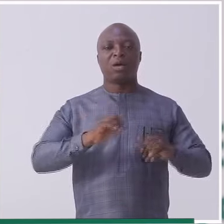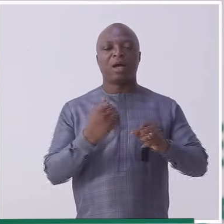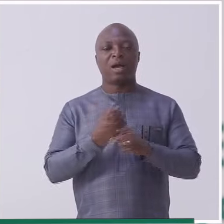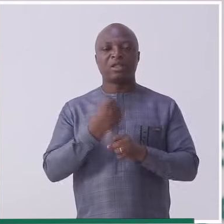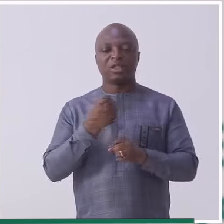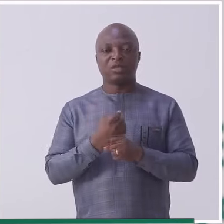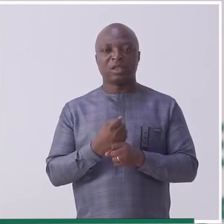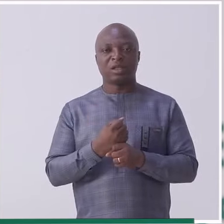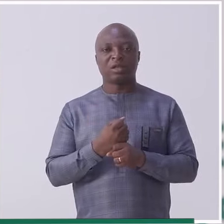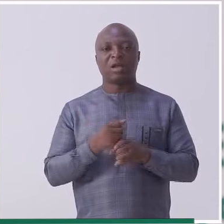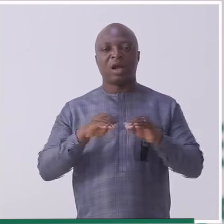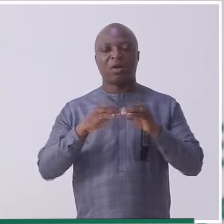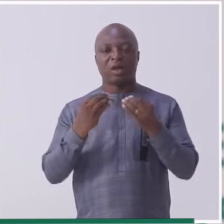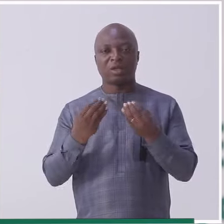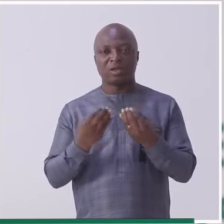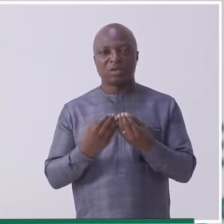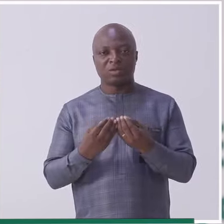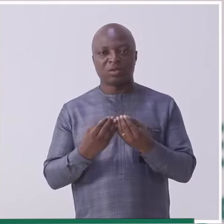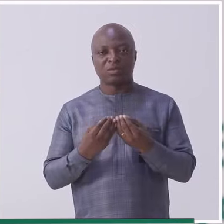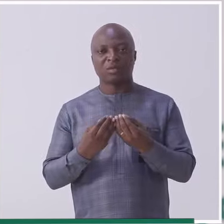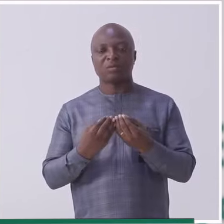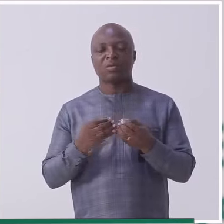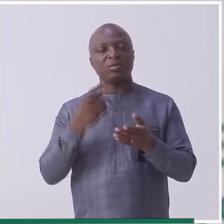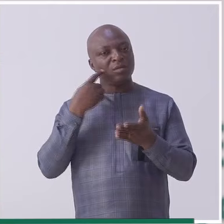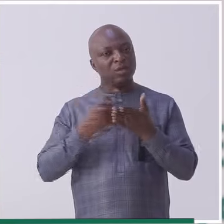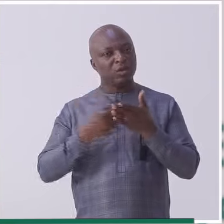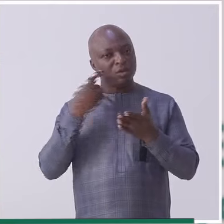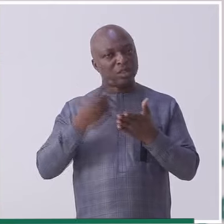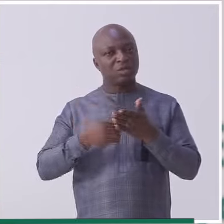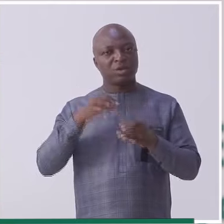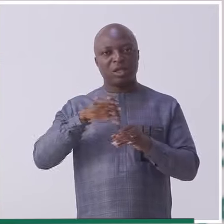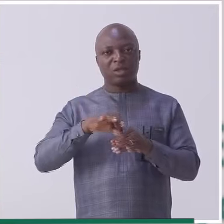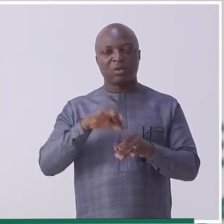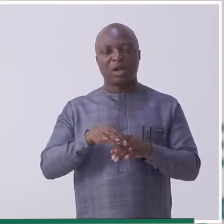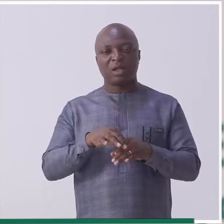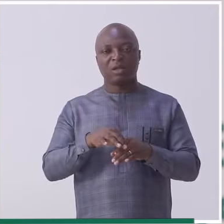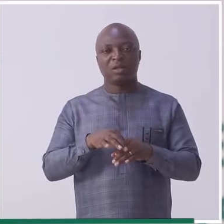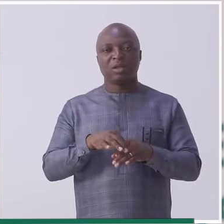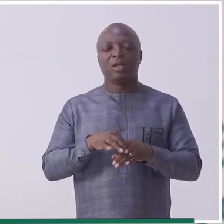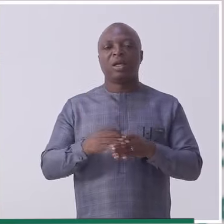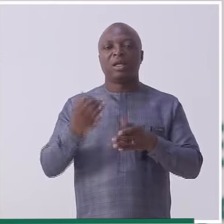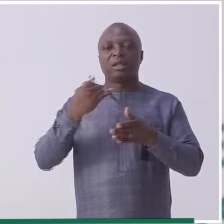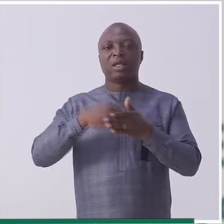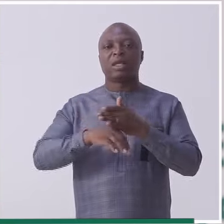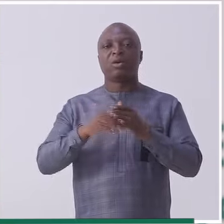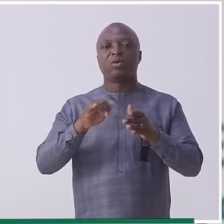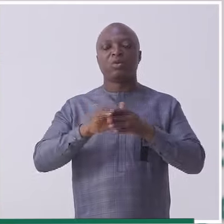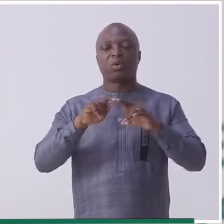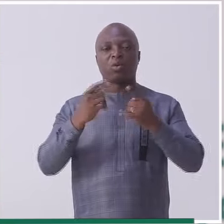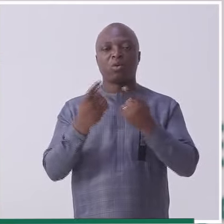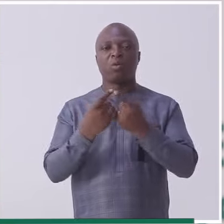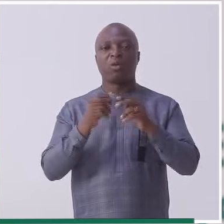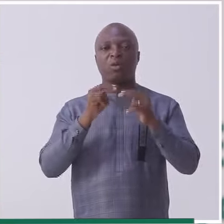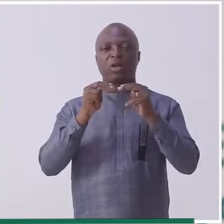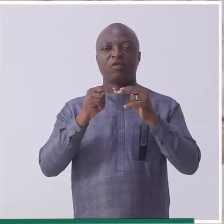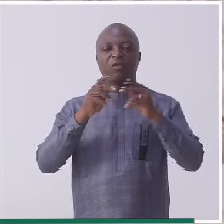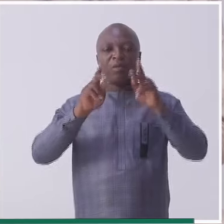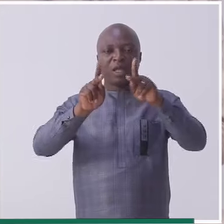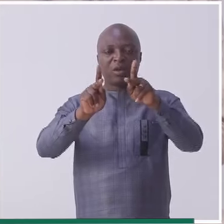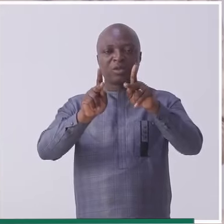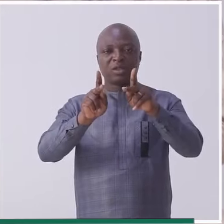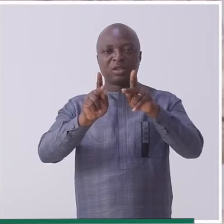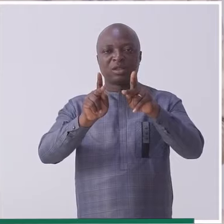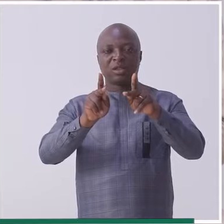activité, dans l'organisation des consultations électorales, intègre une forte dimension